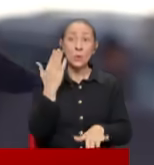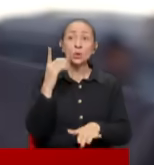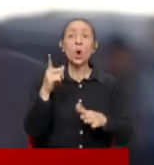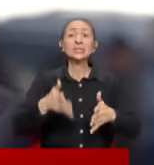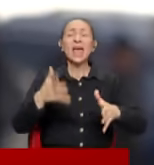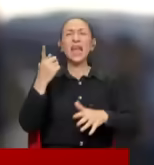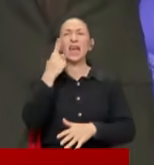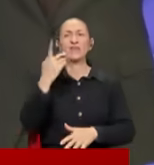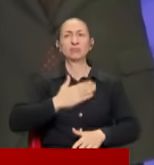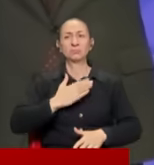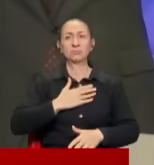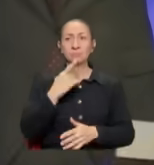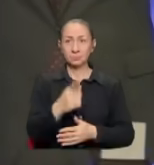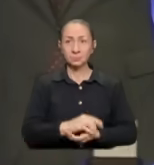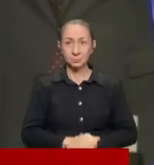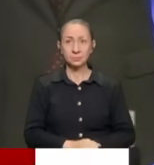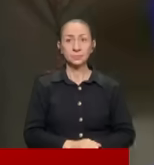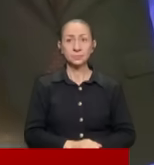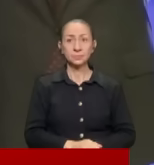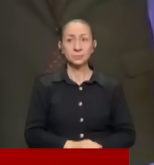o siteye kefil oldu.